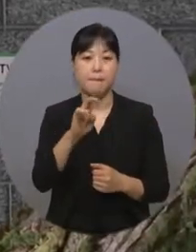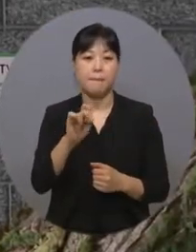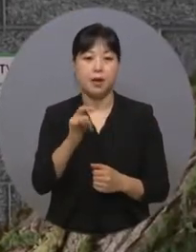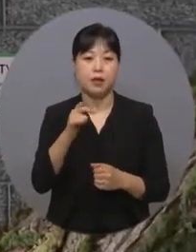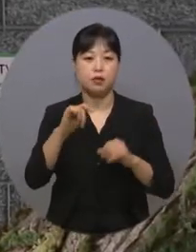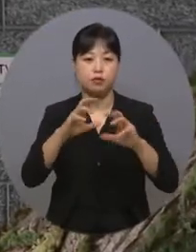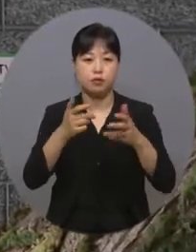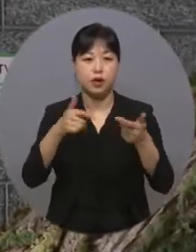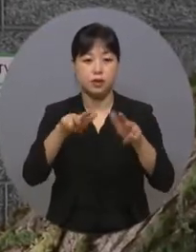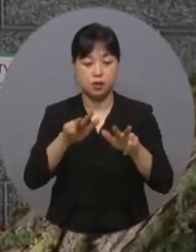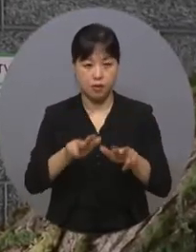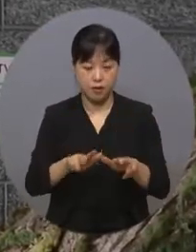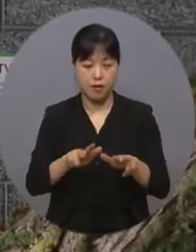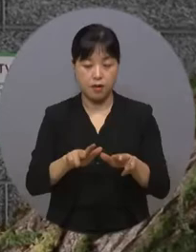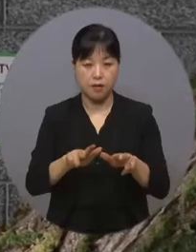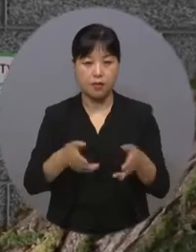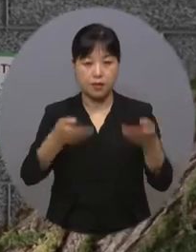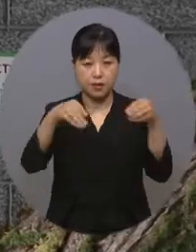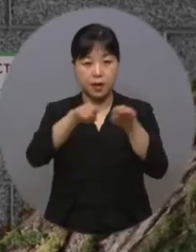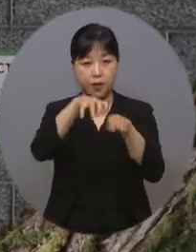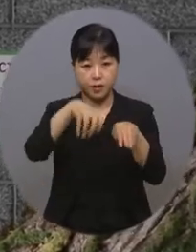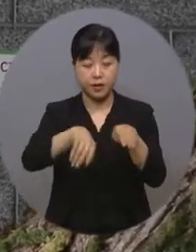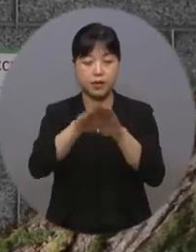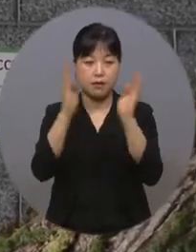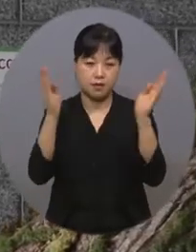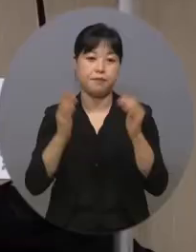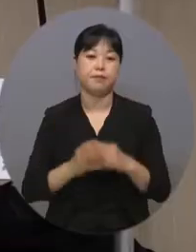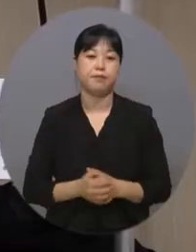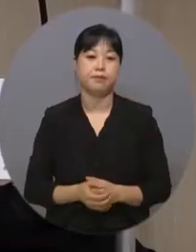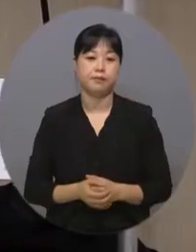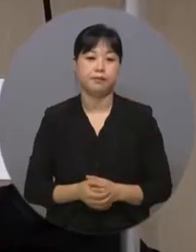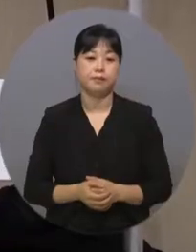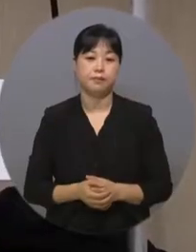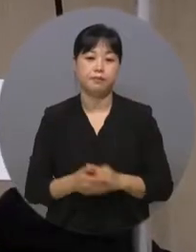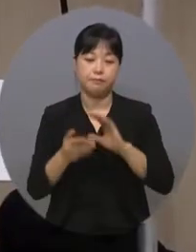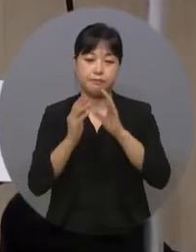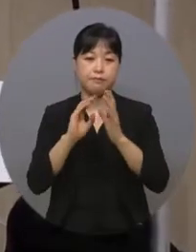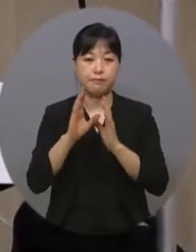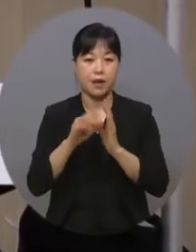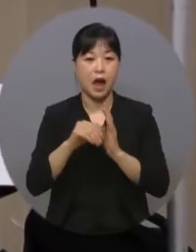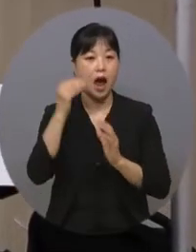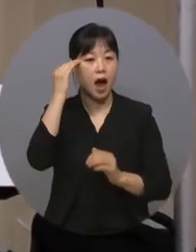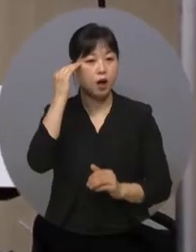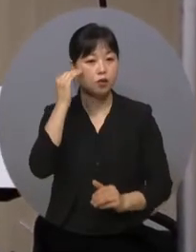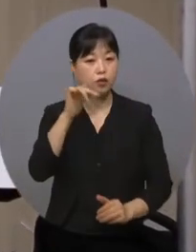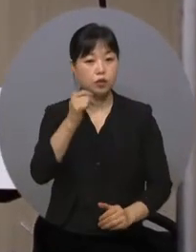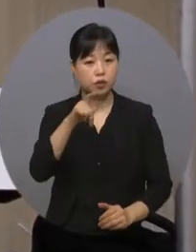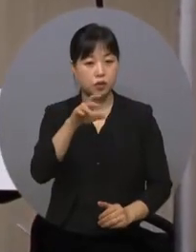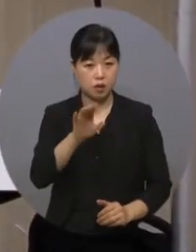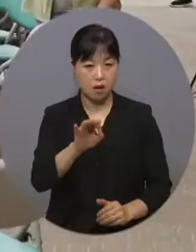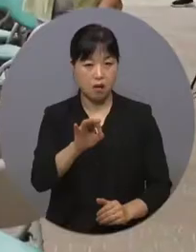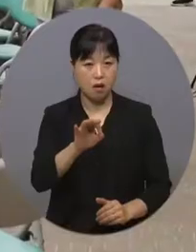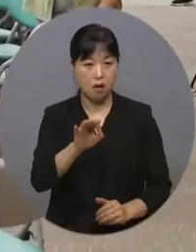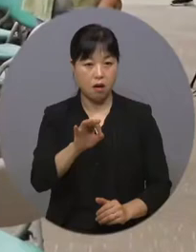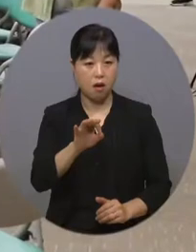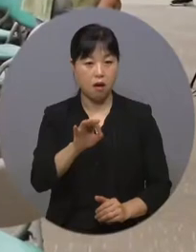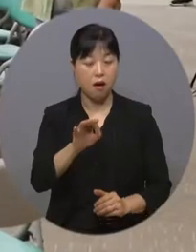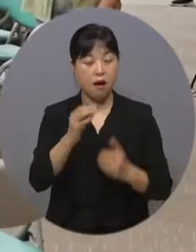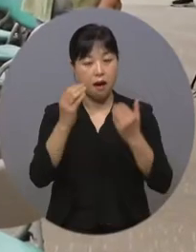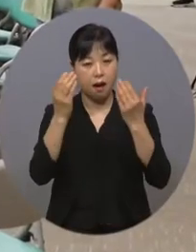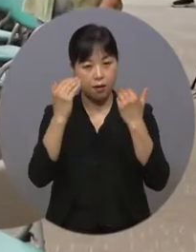국제습지센터 컨퍼런스홀에서 개최됐습니다. 이날 포럼에는 한국조경학회 회장이자